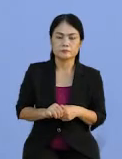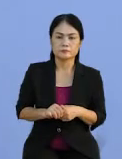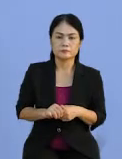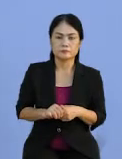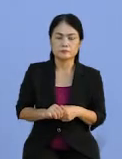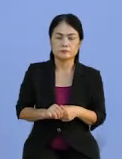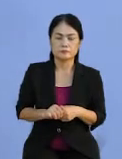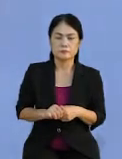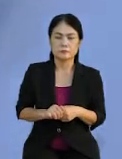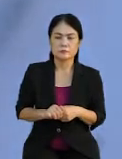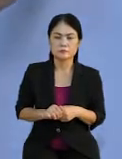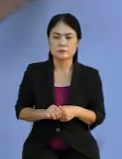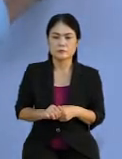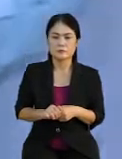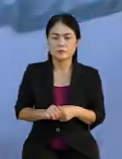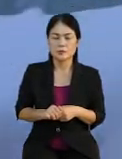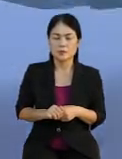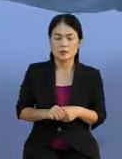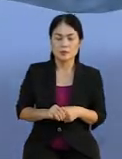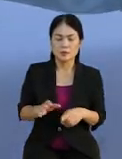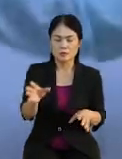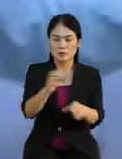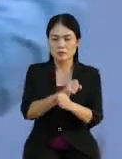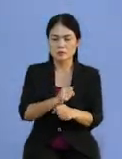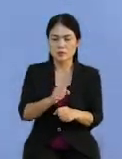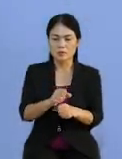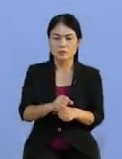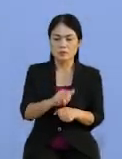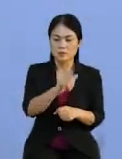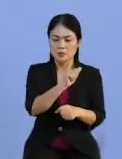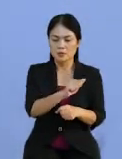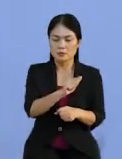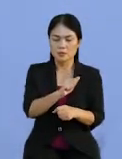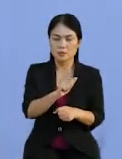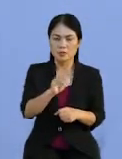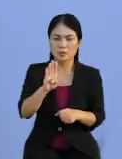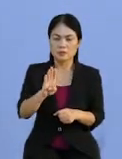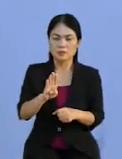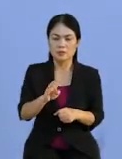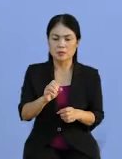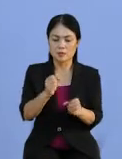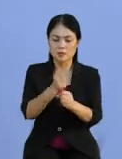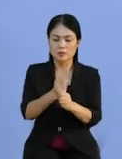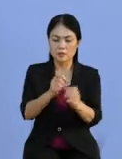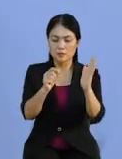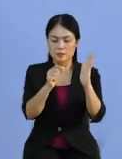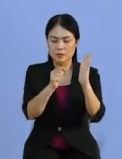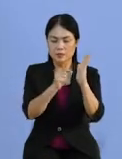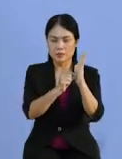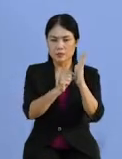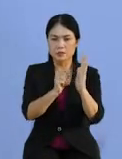đại dốc chùm nọt e nâng chùm nọt bí thơ chía chật